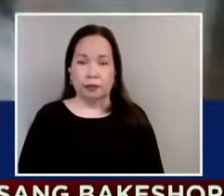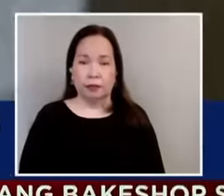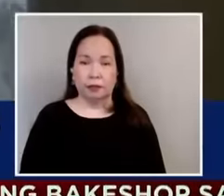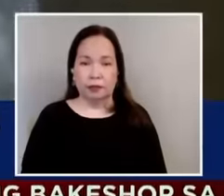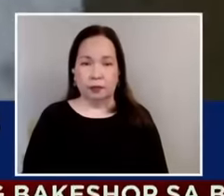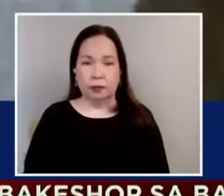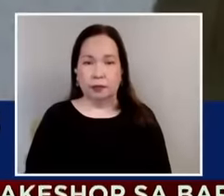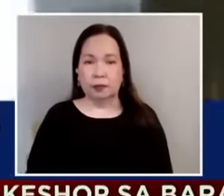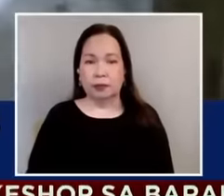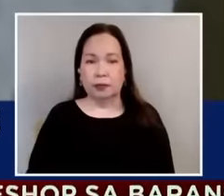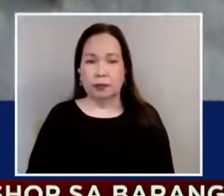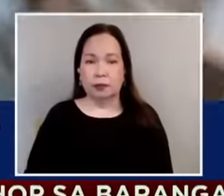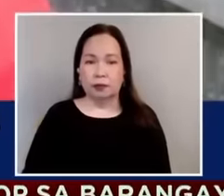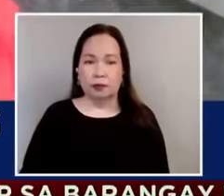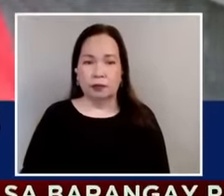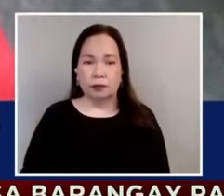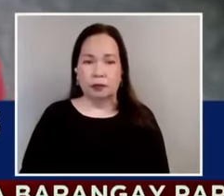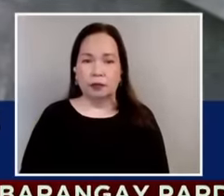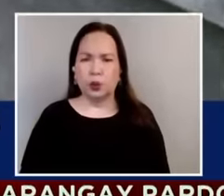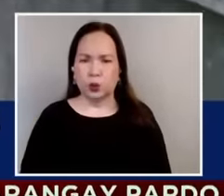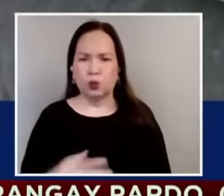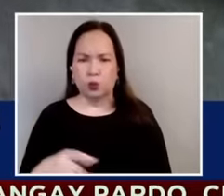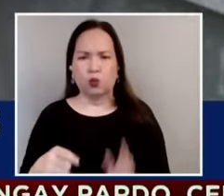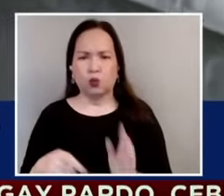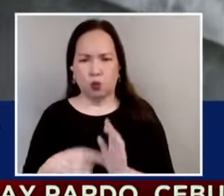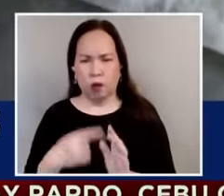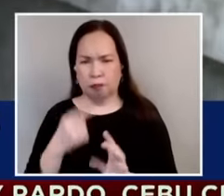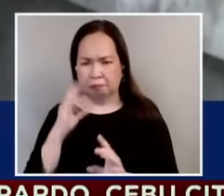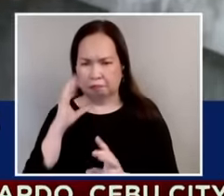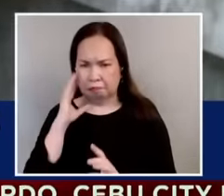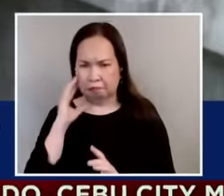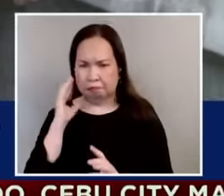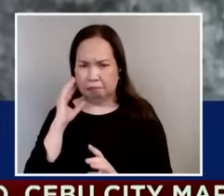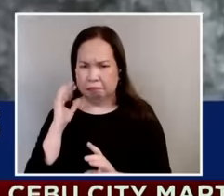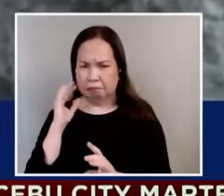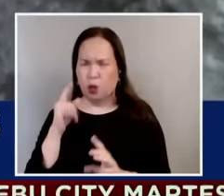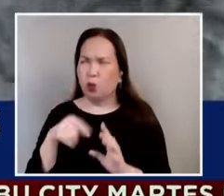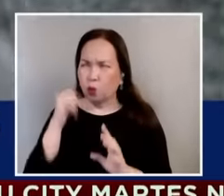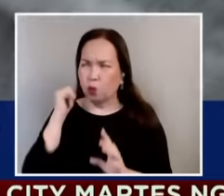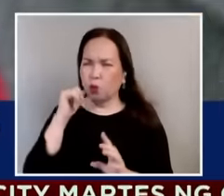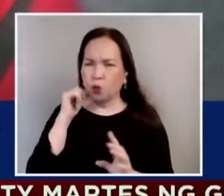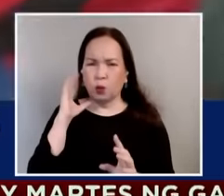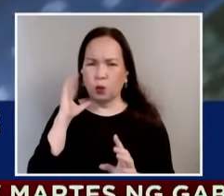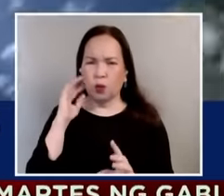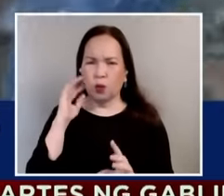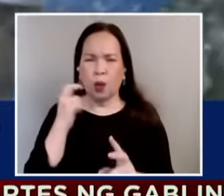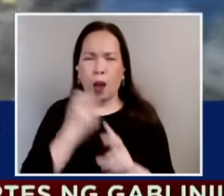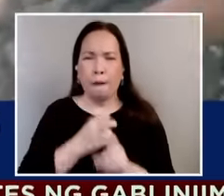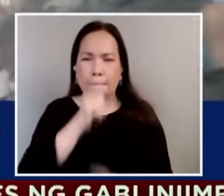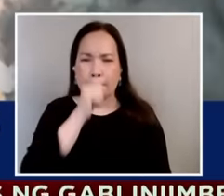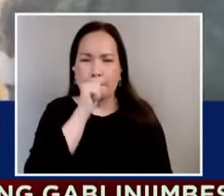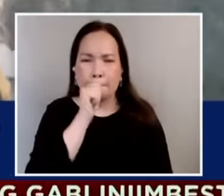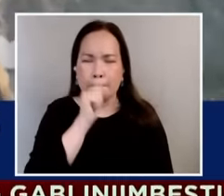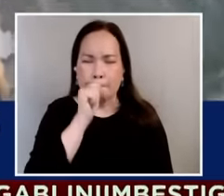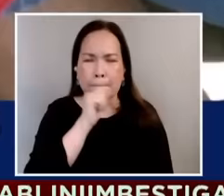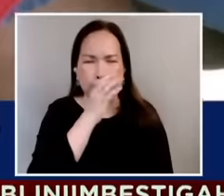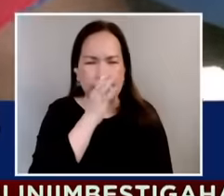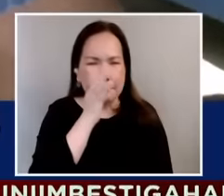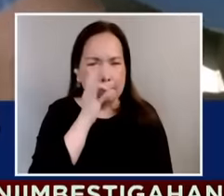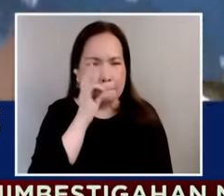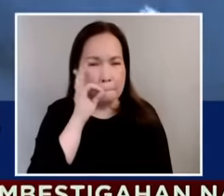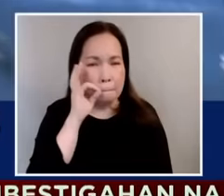Minsan nang naranasan ni Maristela at kanyang pamilya ang tiis na lang ang gutom dahil sa kawalan ng paraan para maibsan